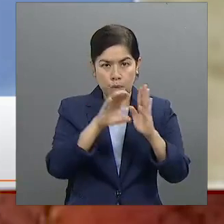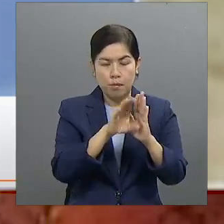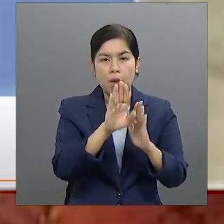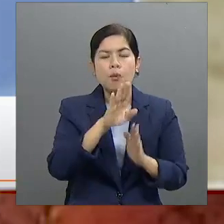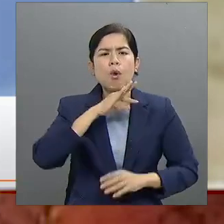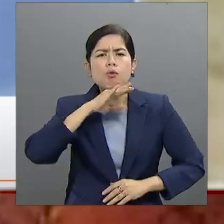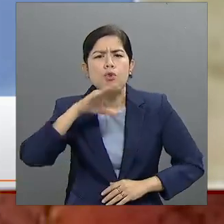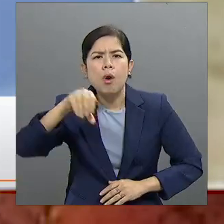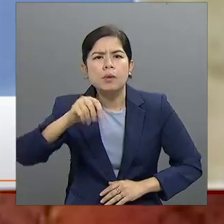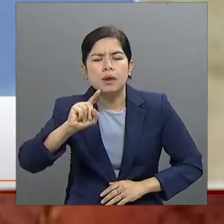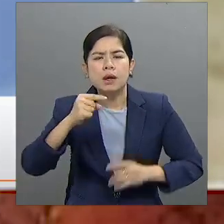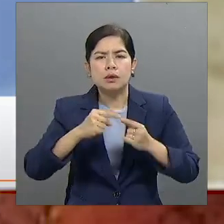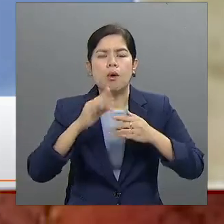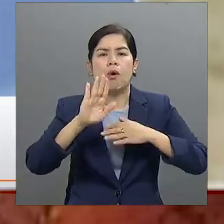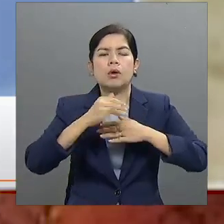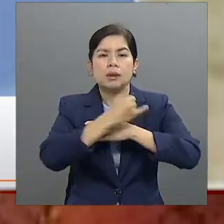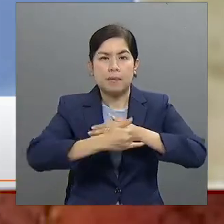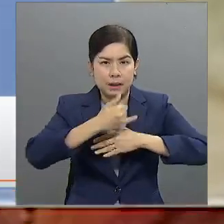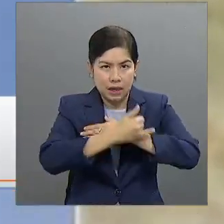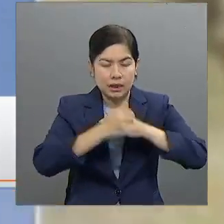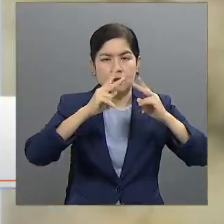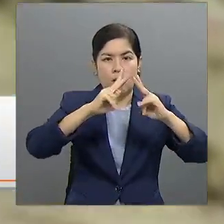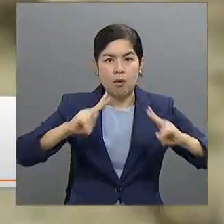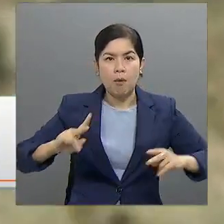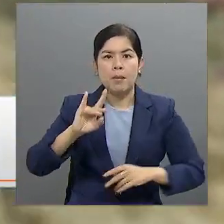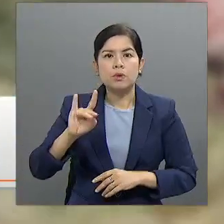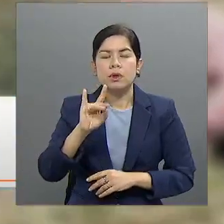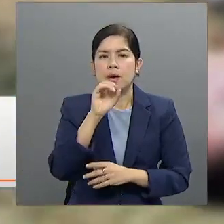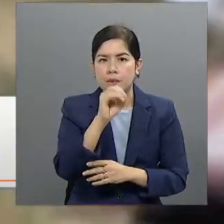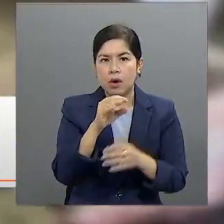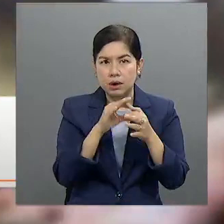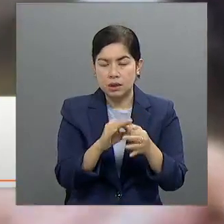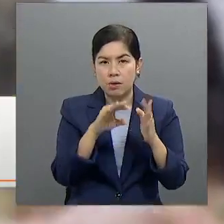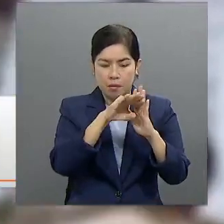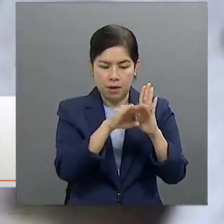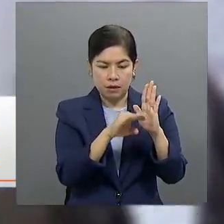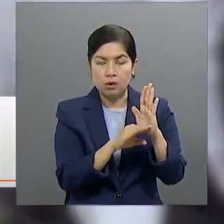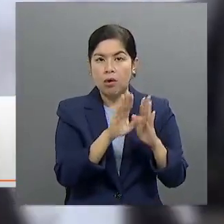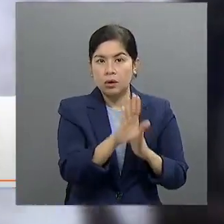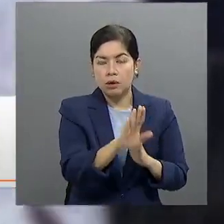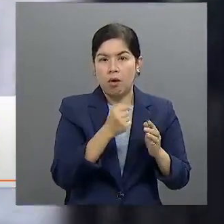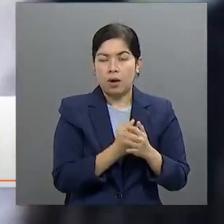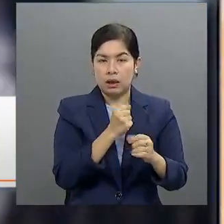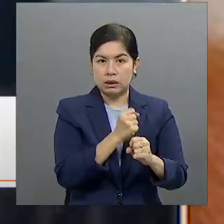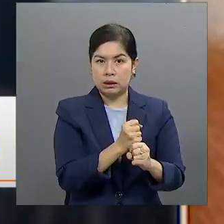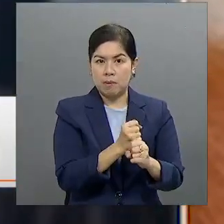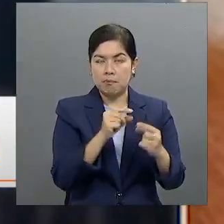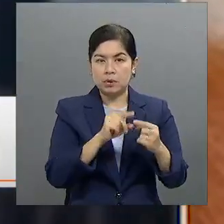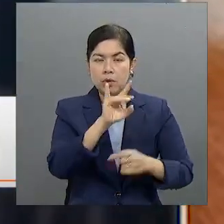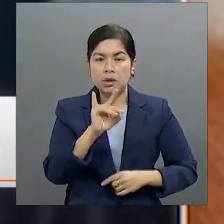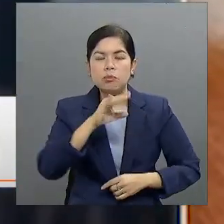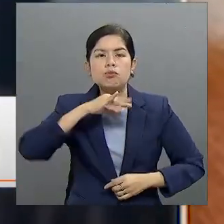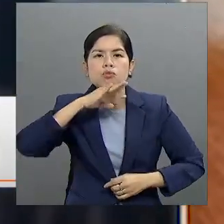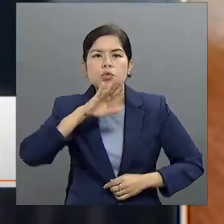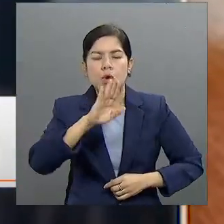เทศครับ กรมปศุสัตว์ก็ยืนยันครับว่ากระบวนการการผลิตของหมูในไทยนั้นมีมาตรฐานนะครับมีคุณภาพและความปลอดภั